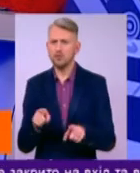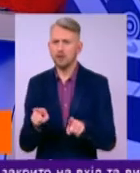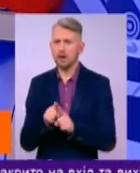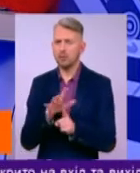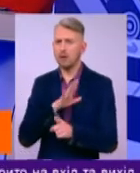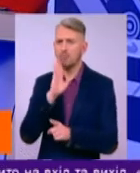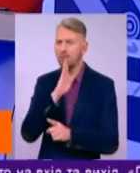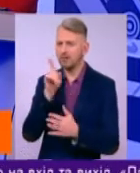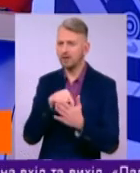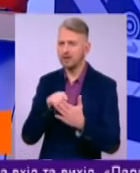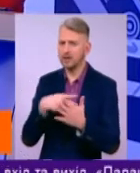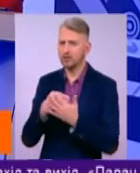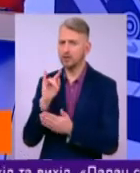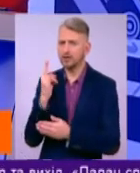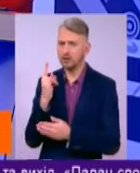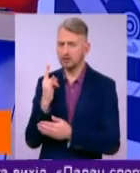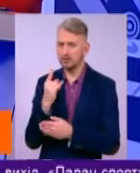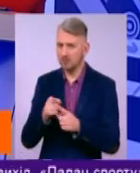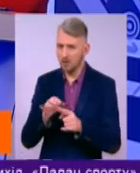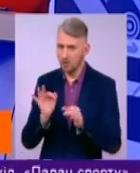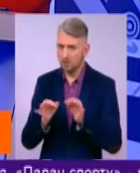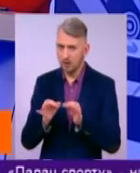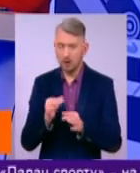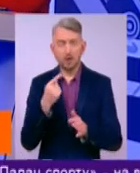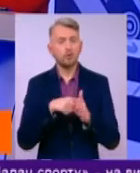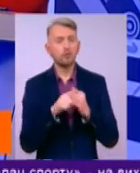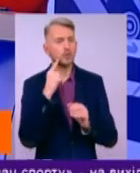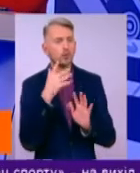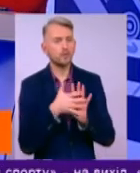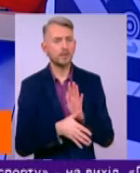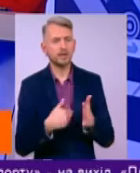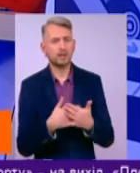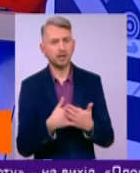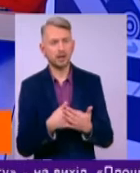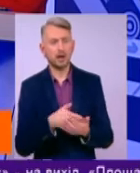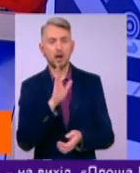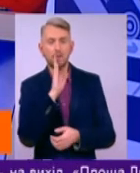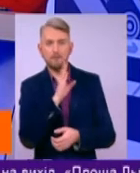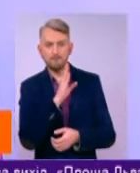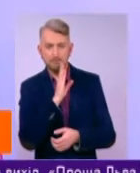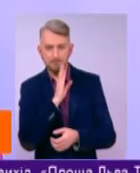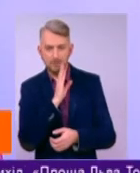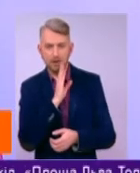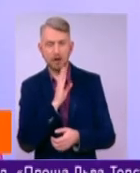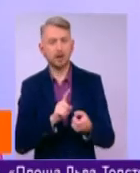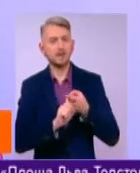мати не вірить своїй дитині? Хіба це природньо? Тому що, розумієте, наприклад, мама залежить